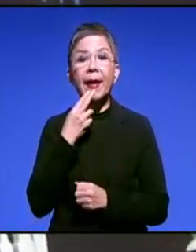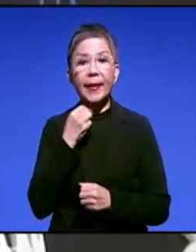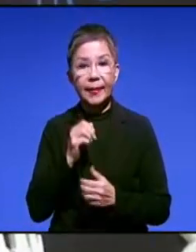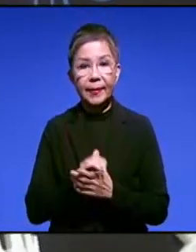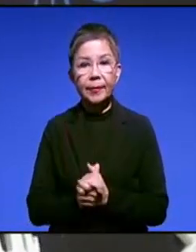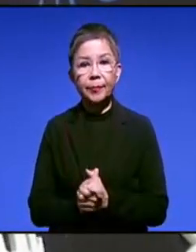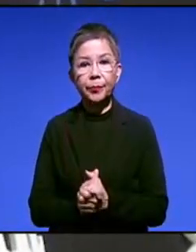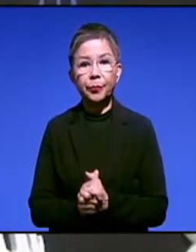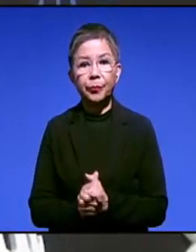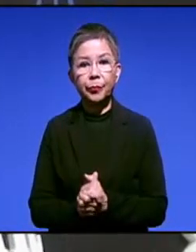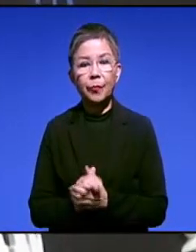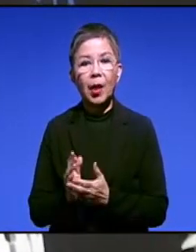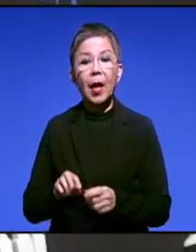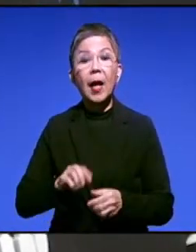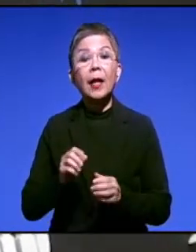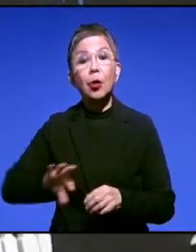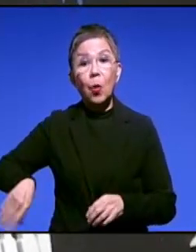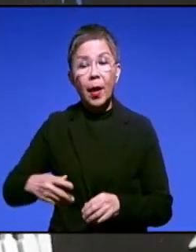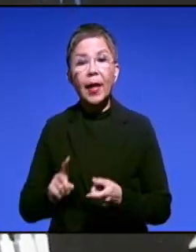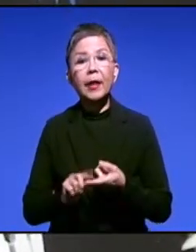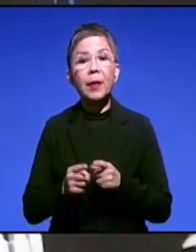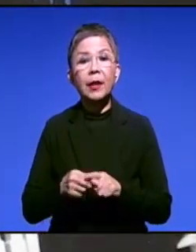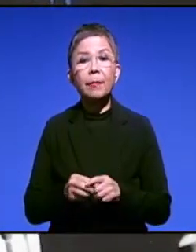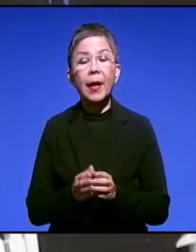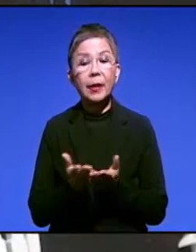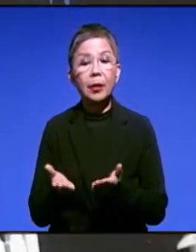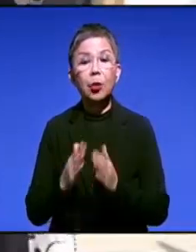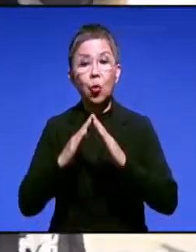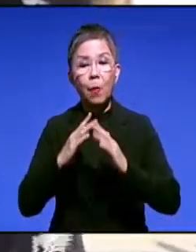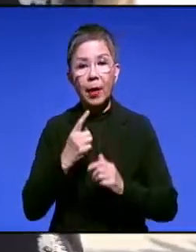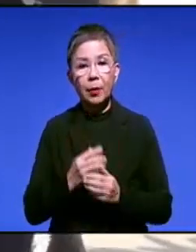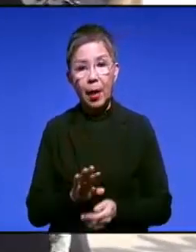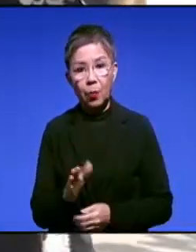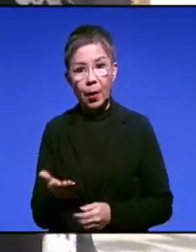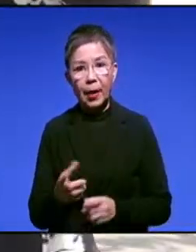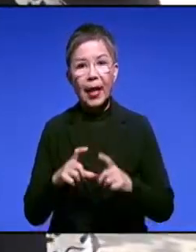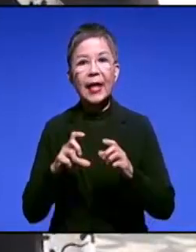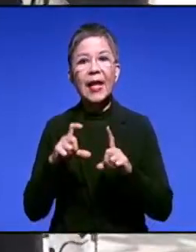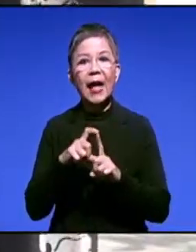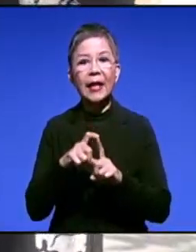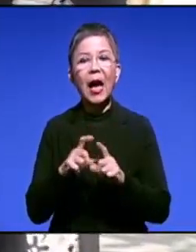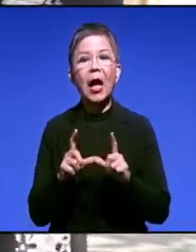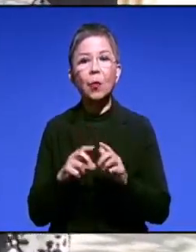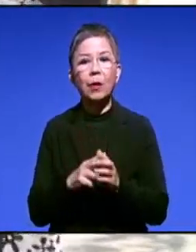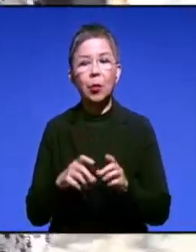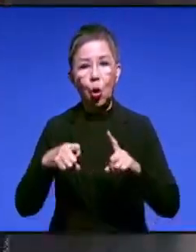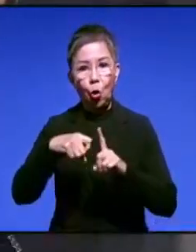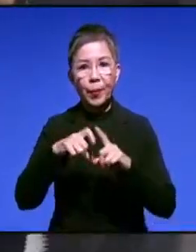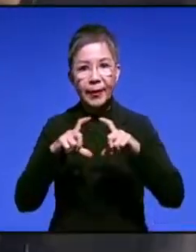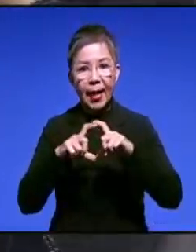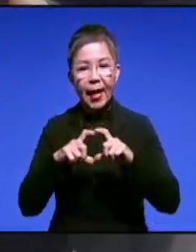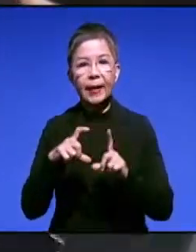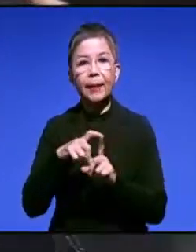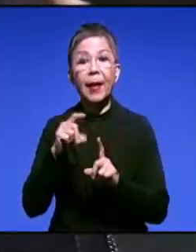Siang tadi, rekan dan kerabat menyampaikan bela sungkawa di kediaman almarhum Dhani Anwar, Sekretaris Komisi A DPRD DKI